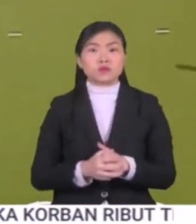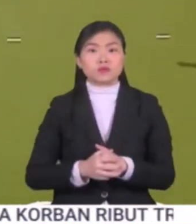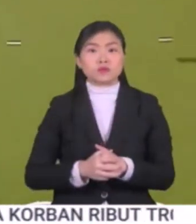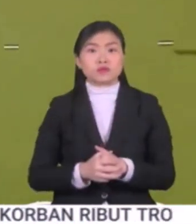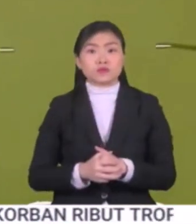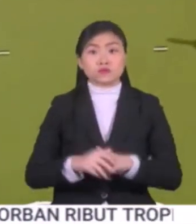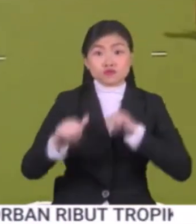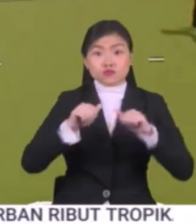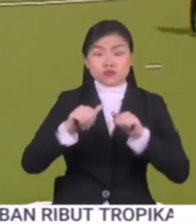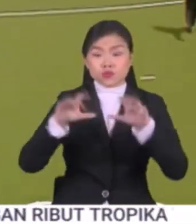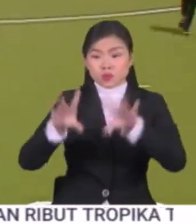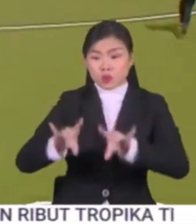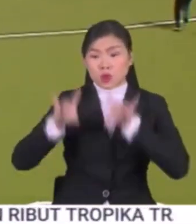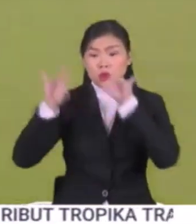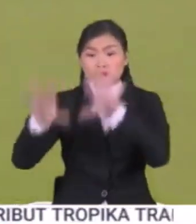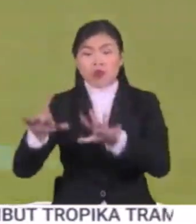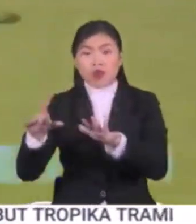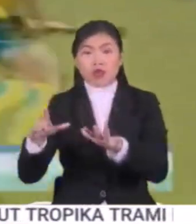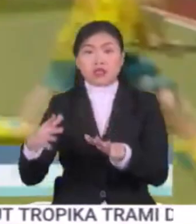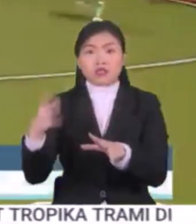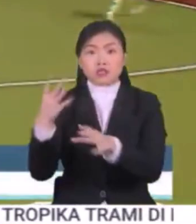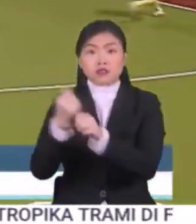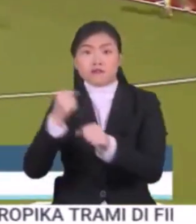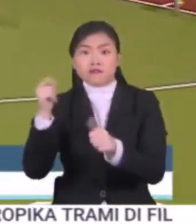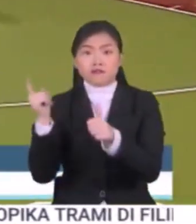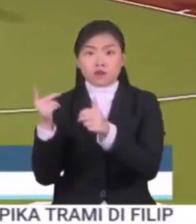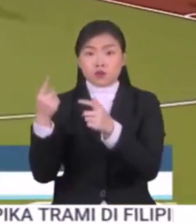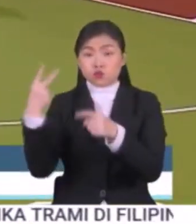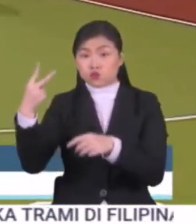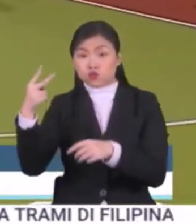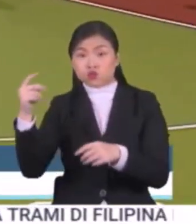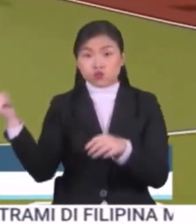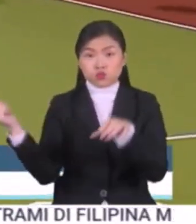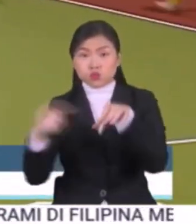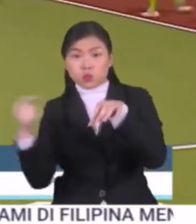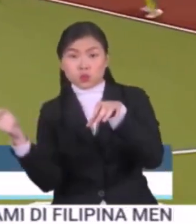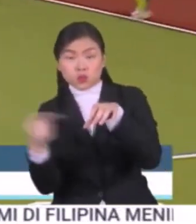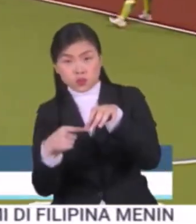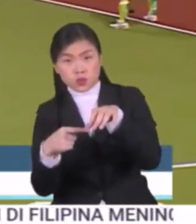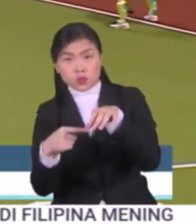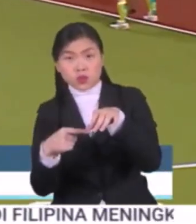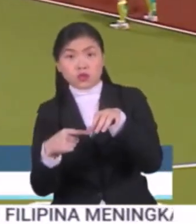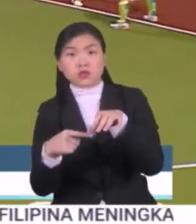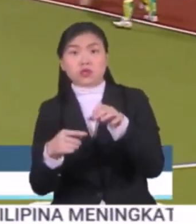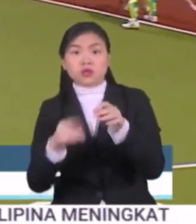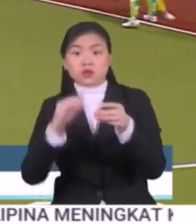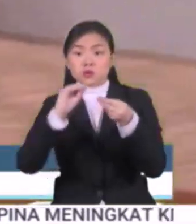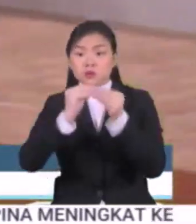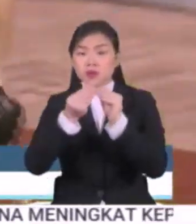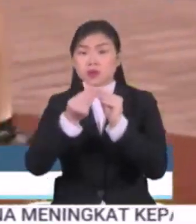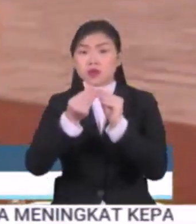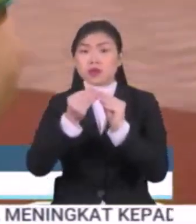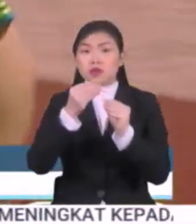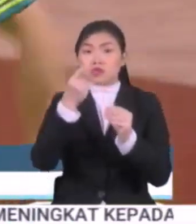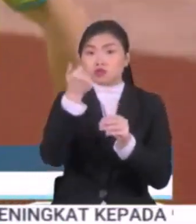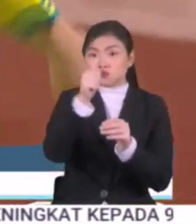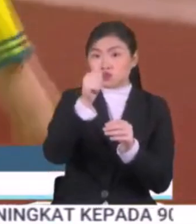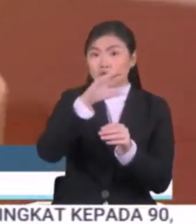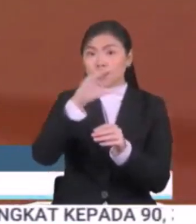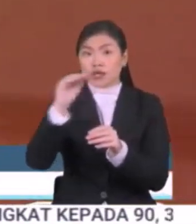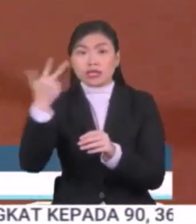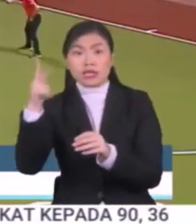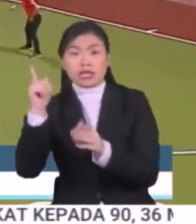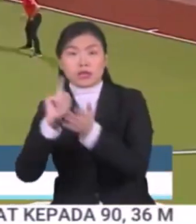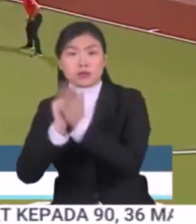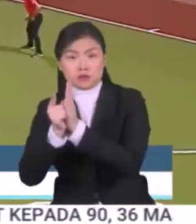Pada aksi itu, Australia terlebih dahulu meledak dua jaringan hasil gol padang Daikin Stenger seawal minit ke-10 dan Dylan Downie 3